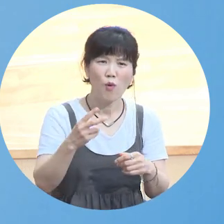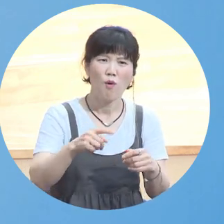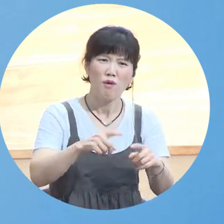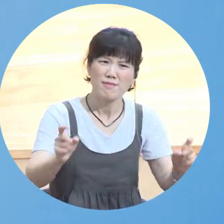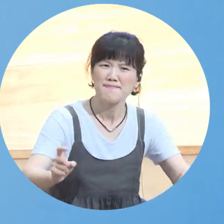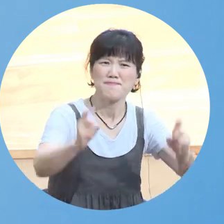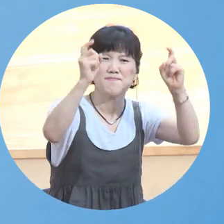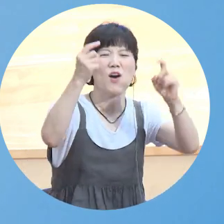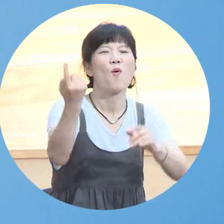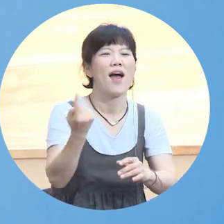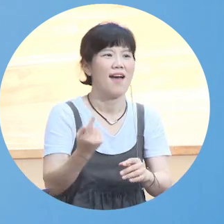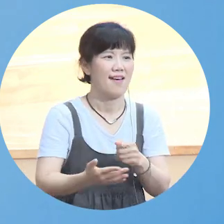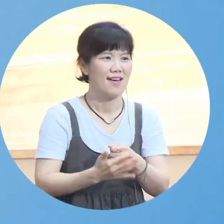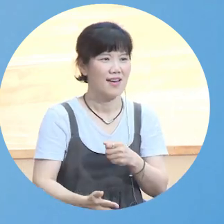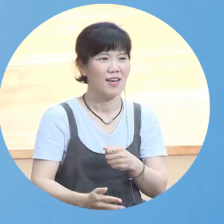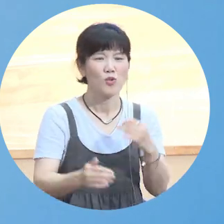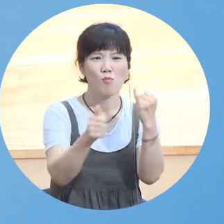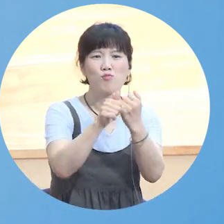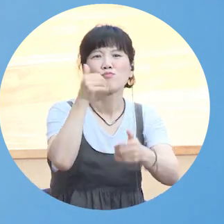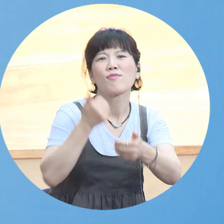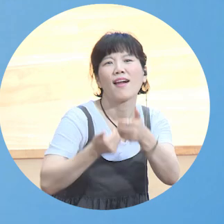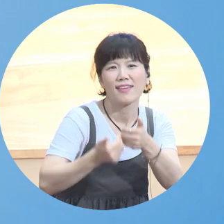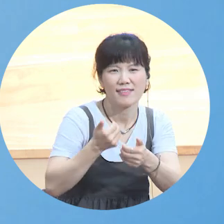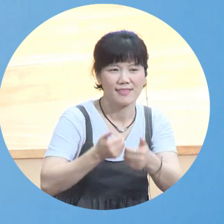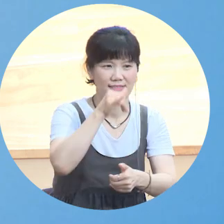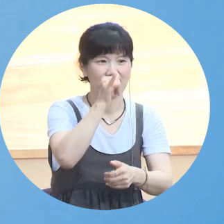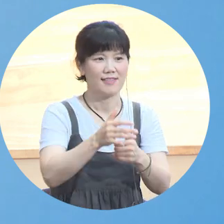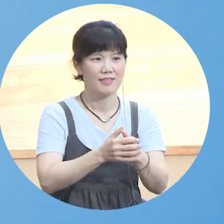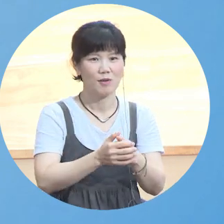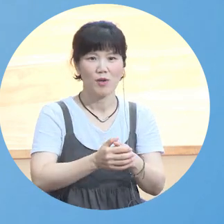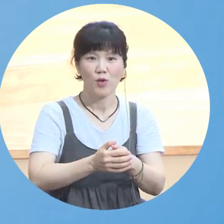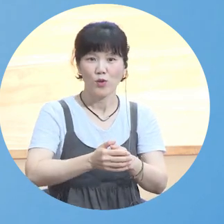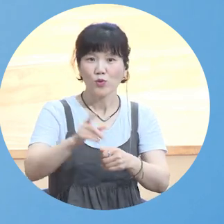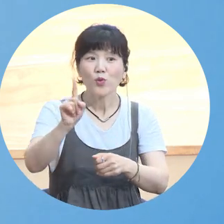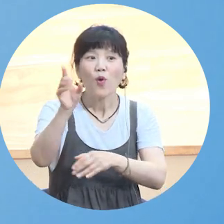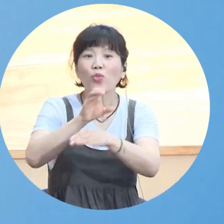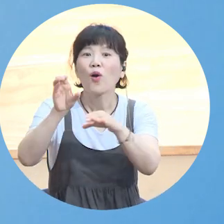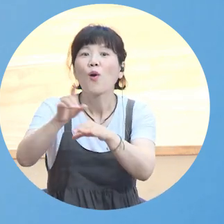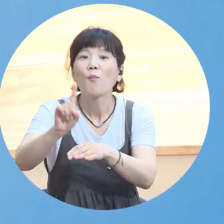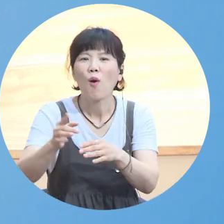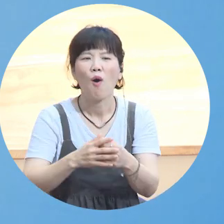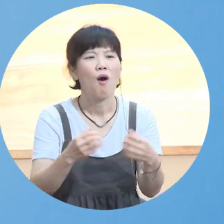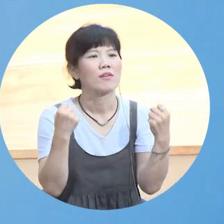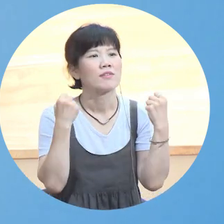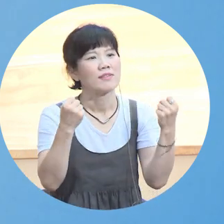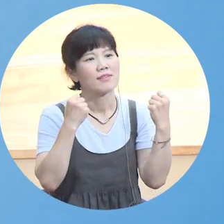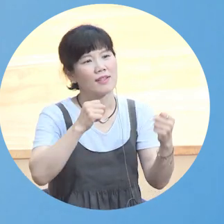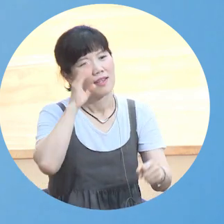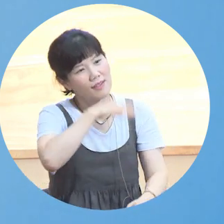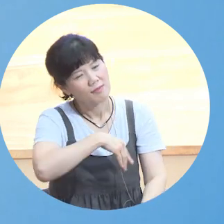부부간의 갈등 일어납니다 거기다 더 언제 가지고 건강의 적신호 타 켜집니다